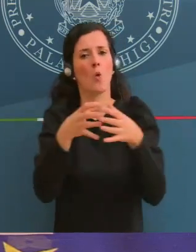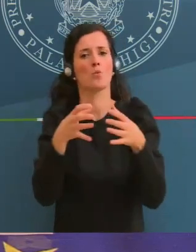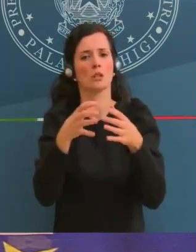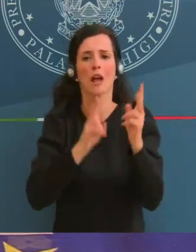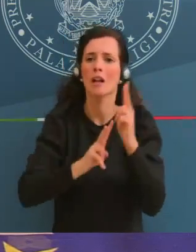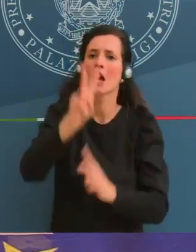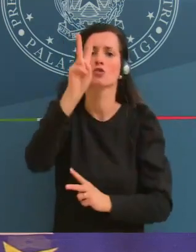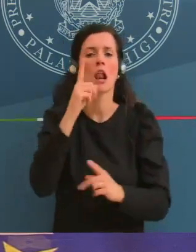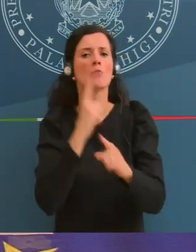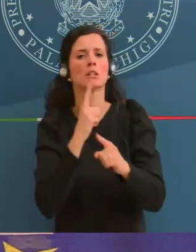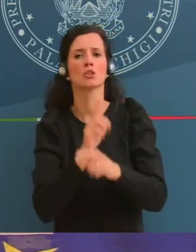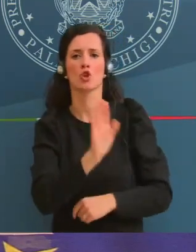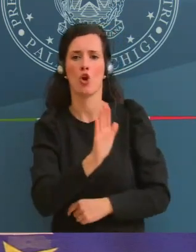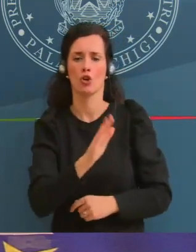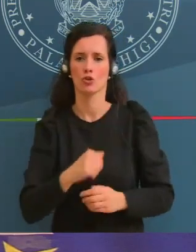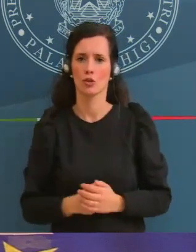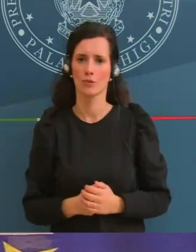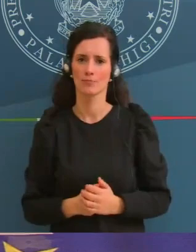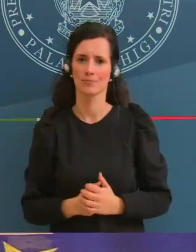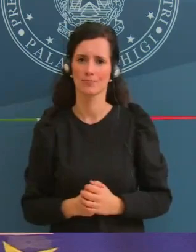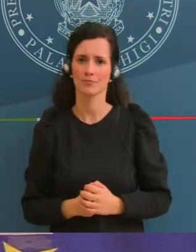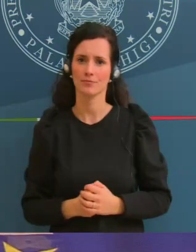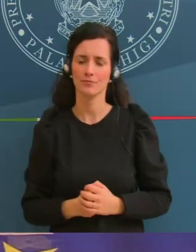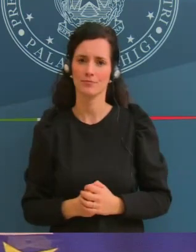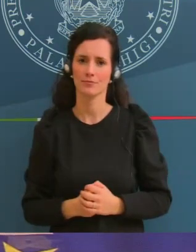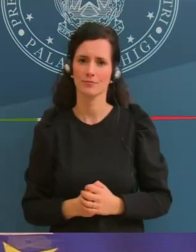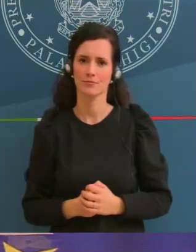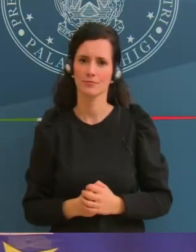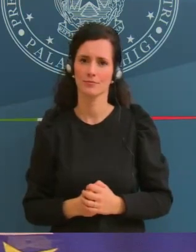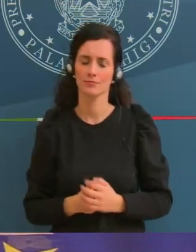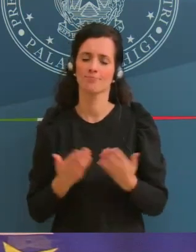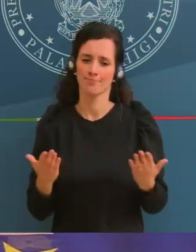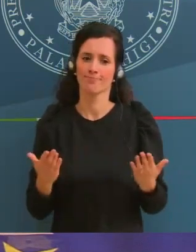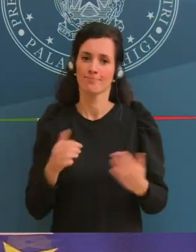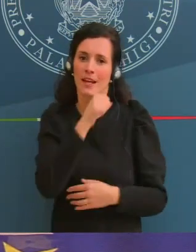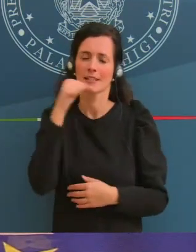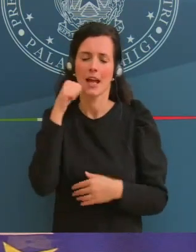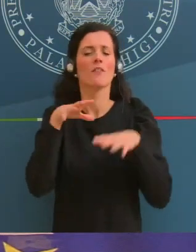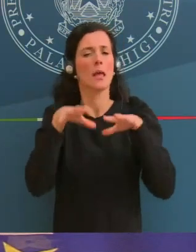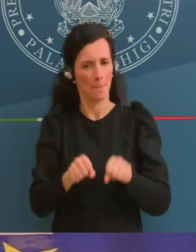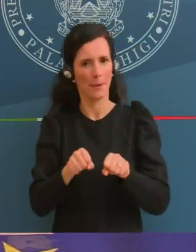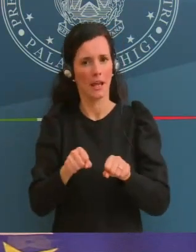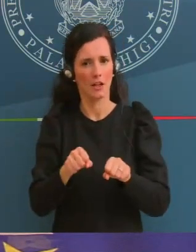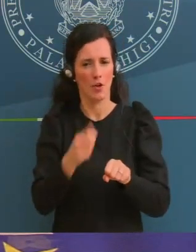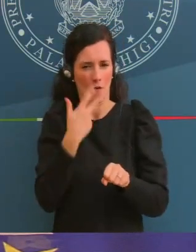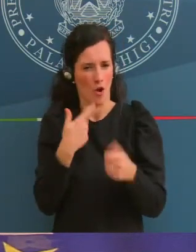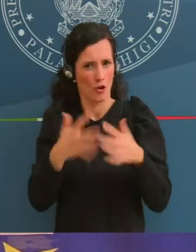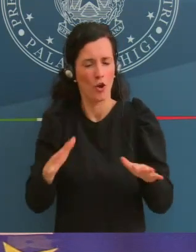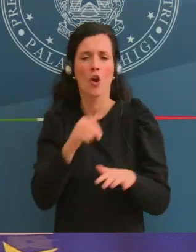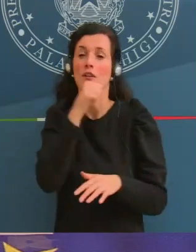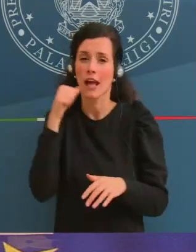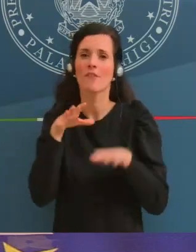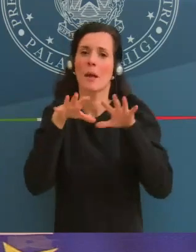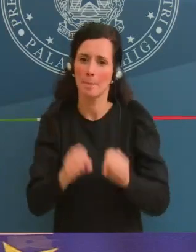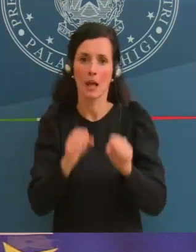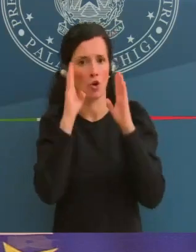attenzione dobbiamo continuare ancora a lungo questa strada dobbiamo attendere che il piano dei vaccini possa